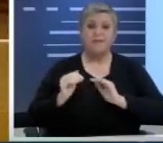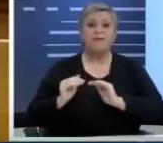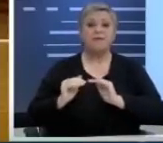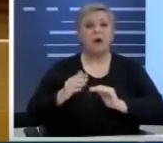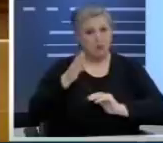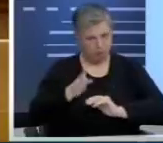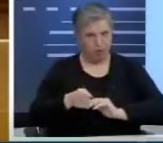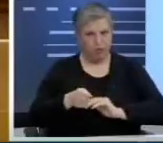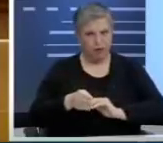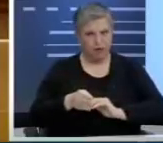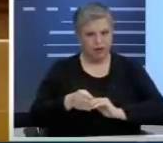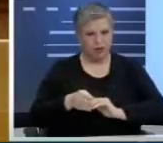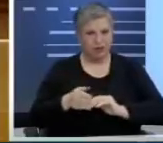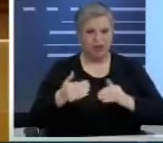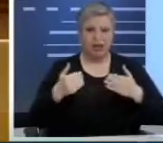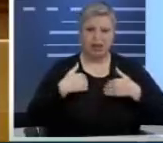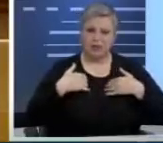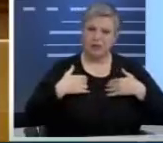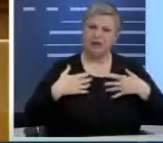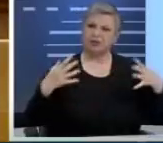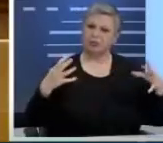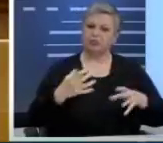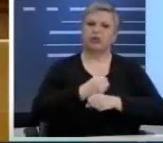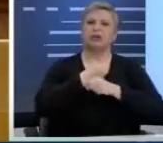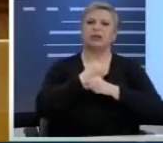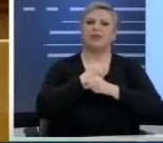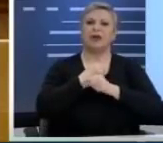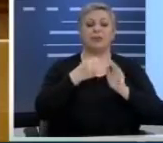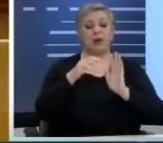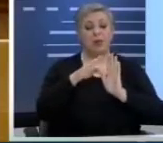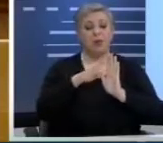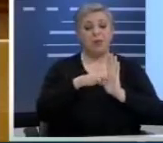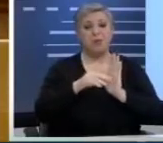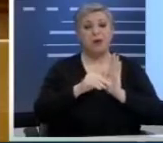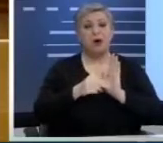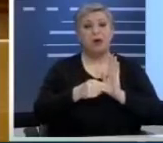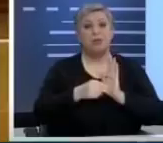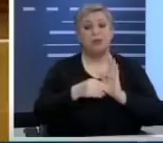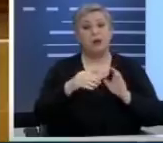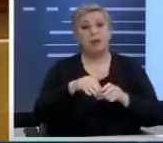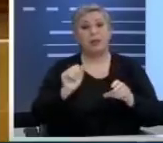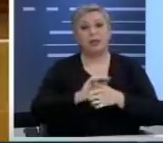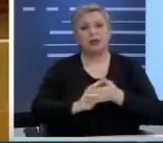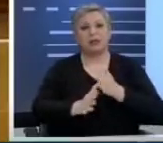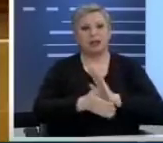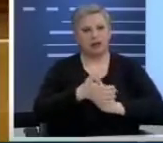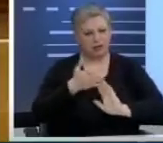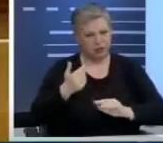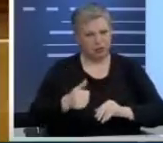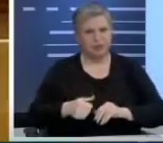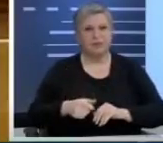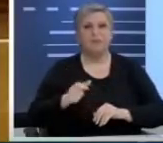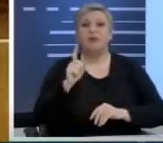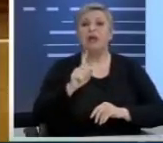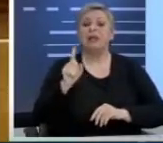Εμείς βγήκαμε από το πρόγραμμα, εσείς δεν βγήκατε από το πρόγραμμα. Μας είπατε για το Δουνουτού, είπε ο αρχηγός σας, που δεν είναι